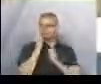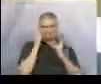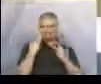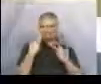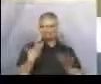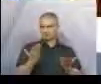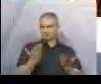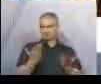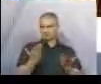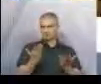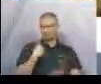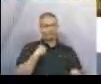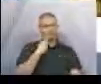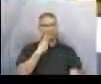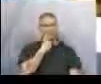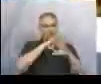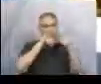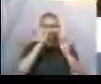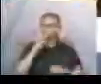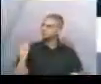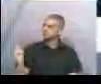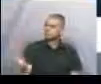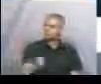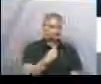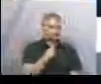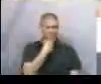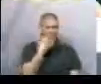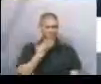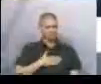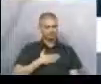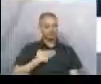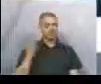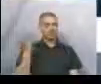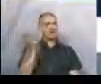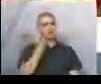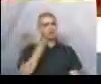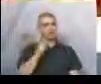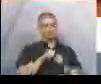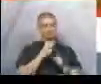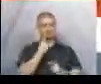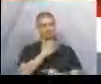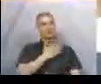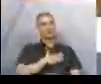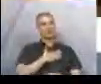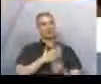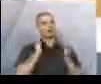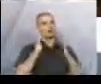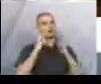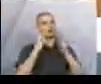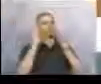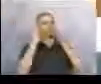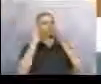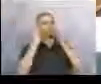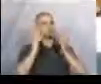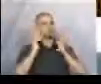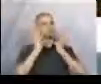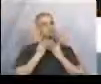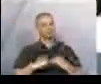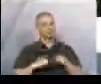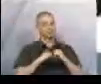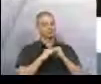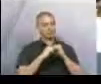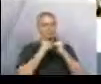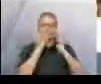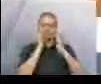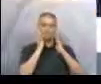חושב שאנחנו מסתכלים בסביב, אנחנו רואים שליל הסדר הוא, כמו שאמרתי, חג מאוד מאוד משמעותי, מאוד מאוד משפחתי, מאוד